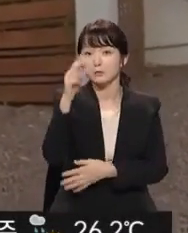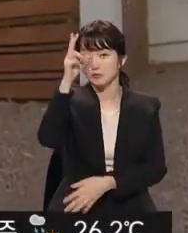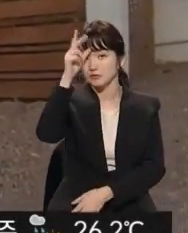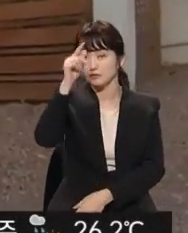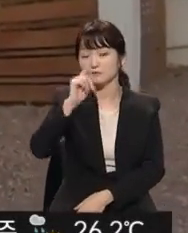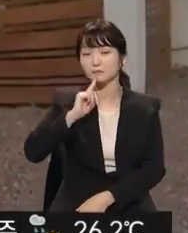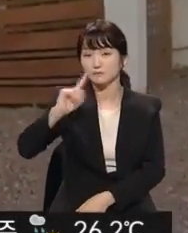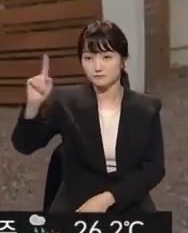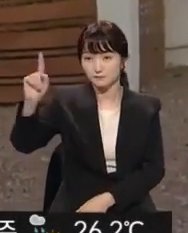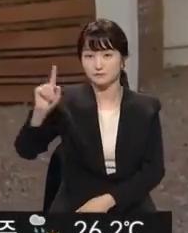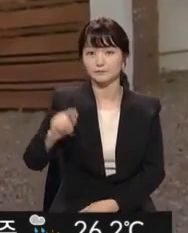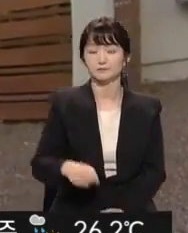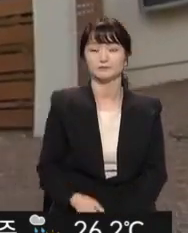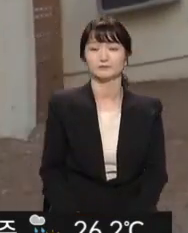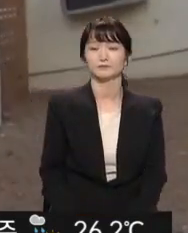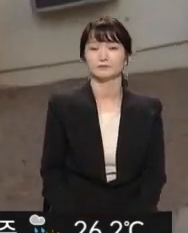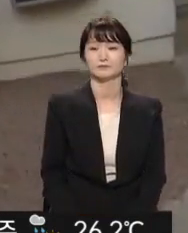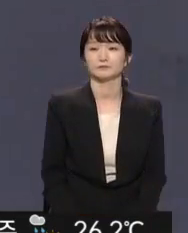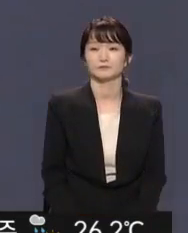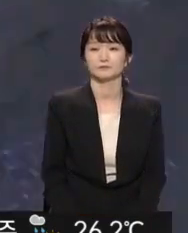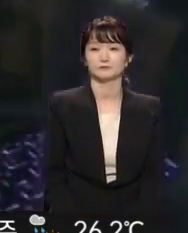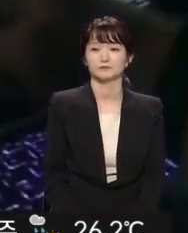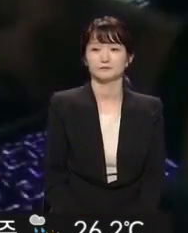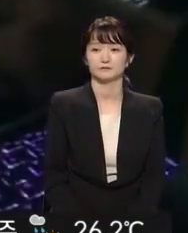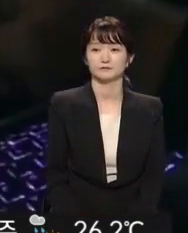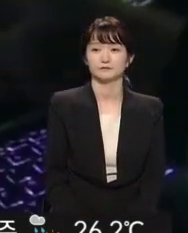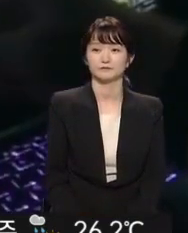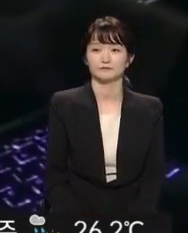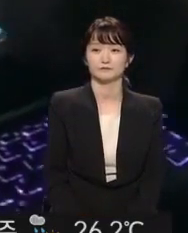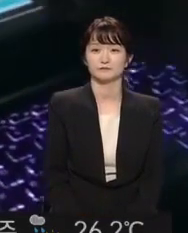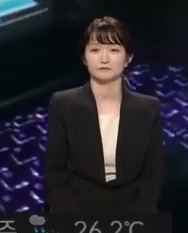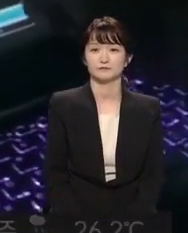이런 신고가 들어왔습니다. 한번 들어보시죠.